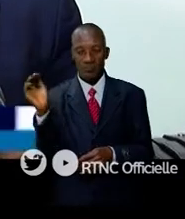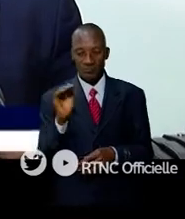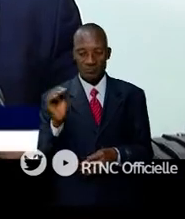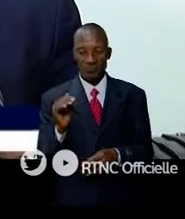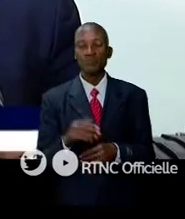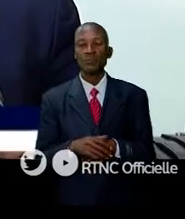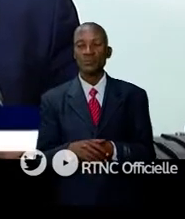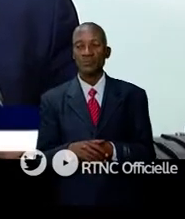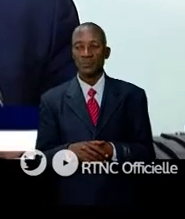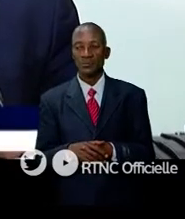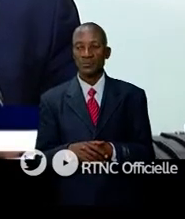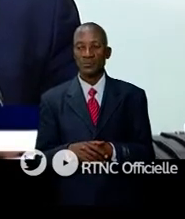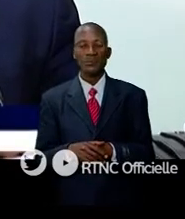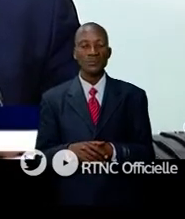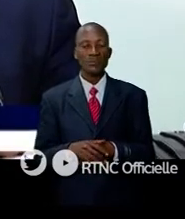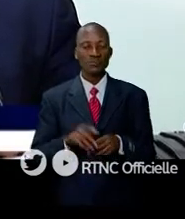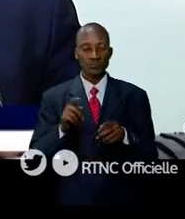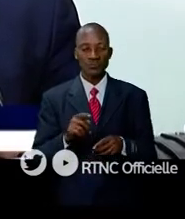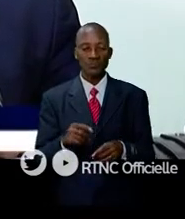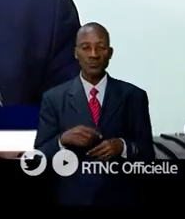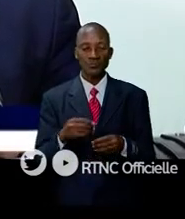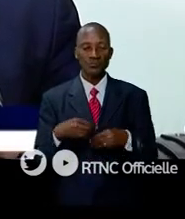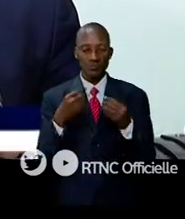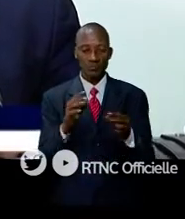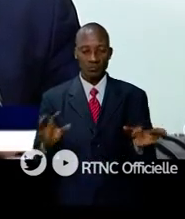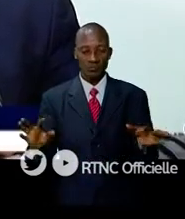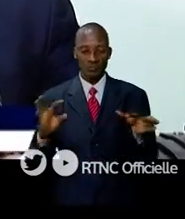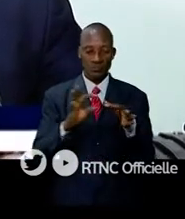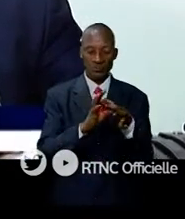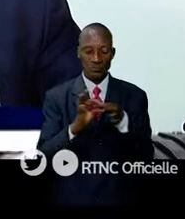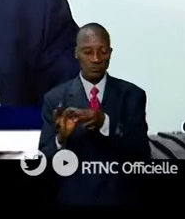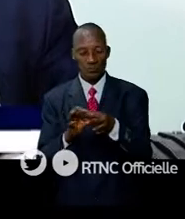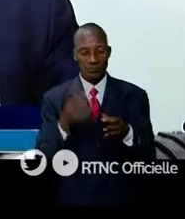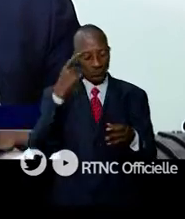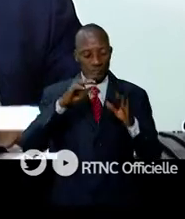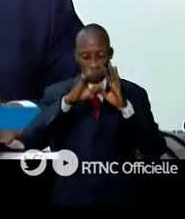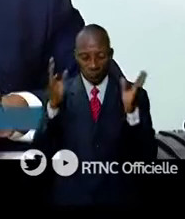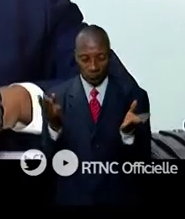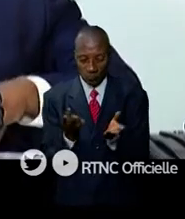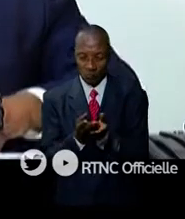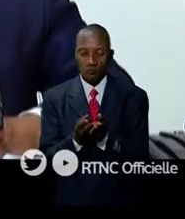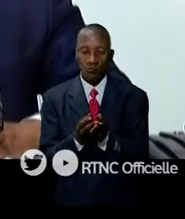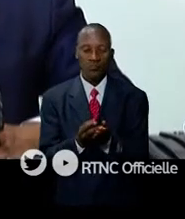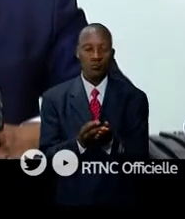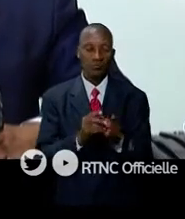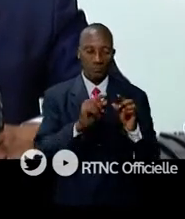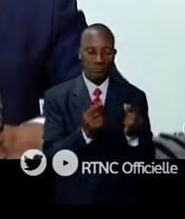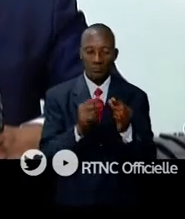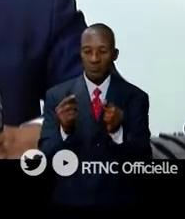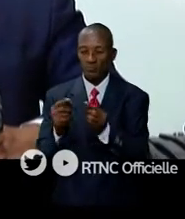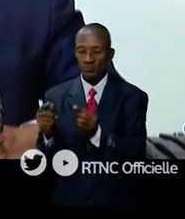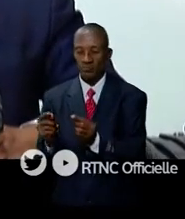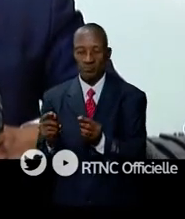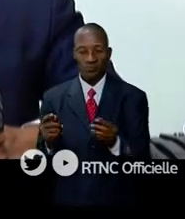créent une synergie entre les différents domaines transversaux qui concourent à l'émergence du